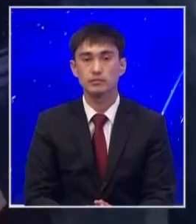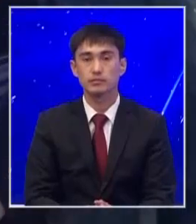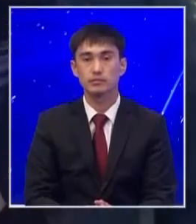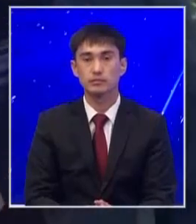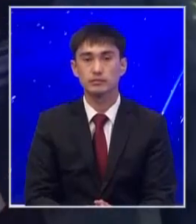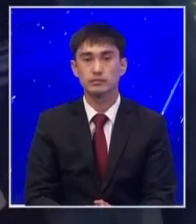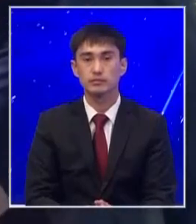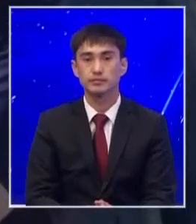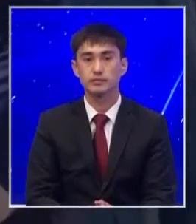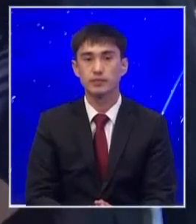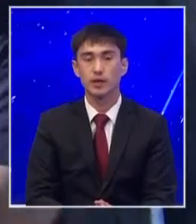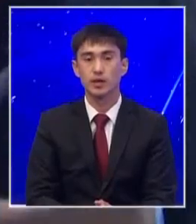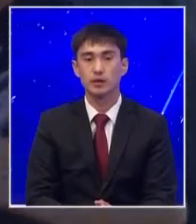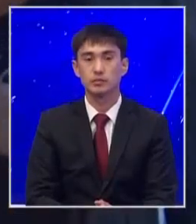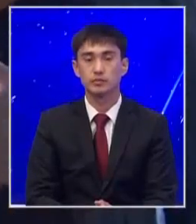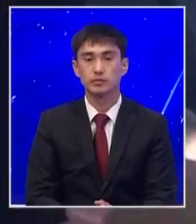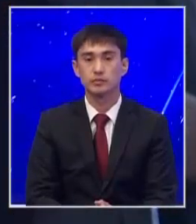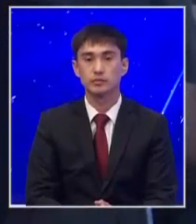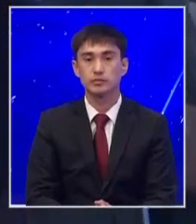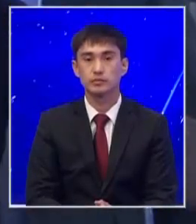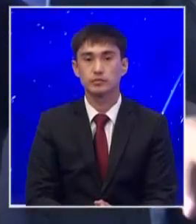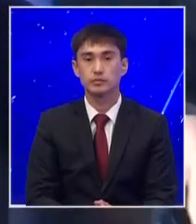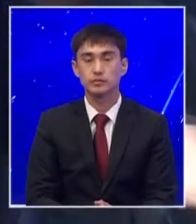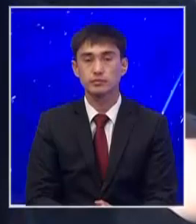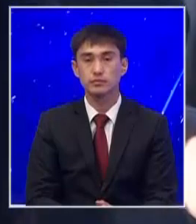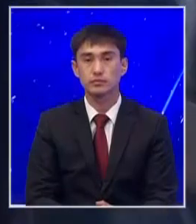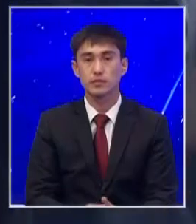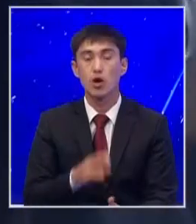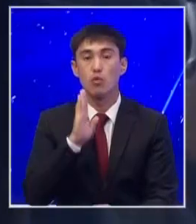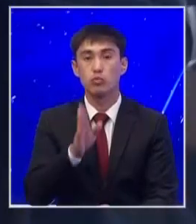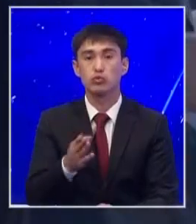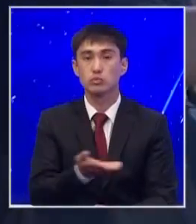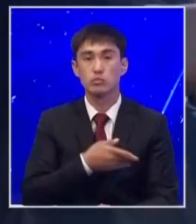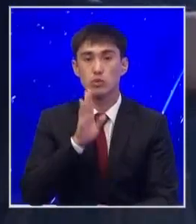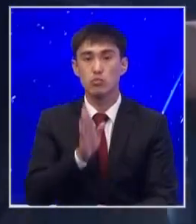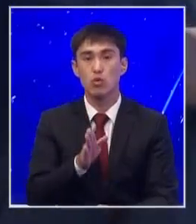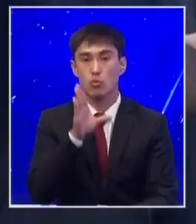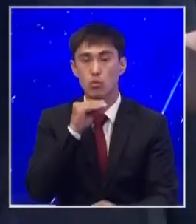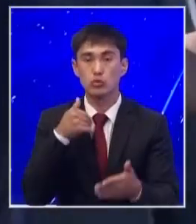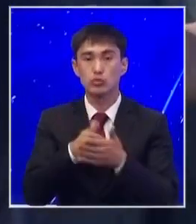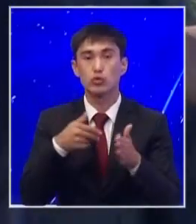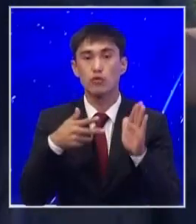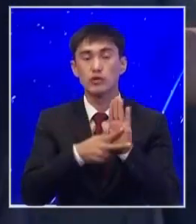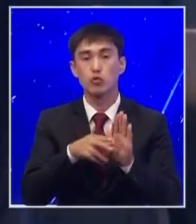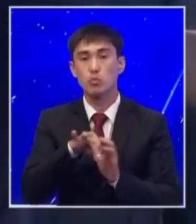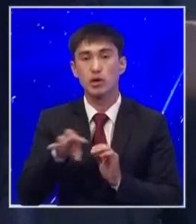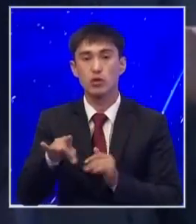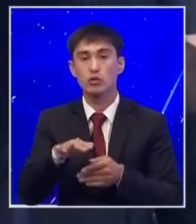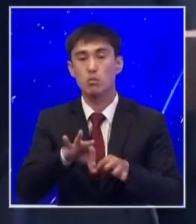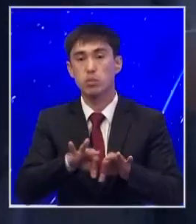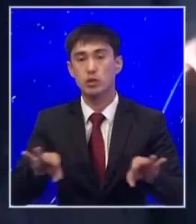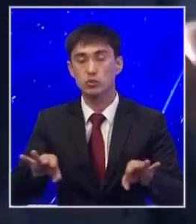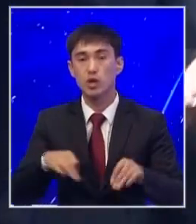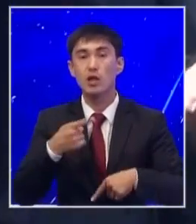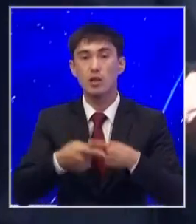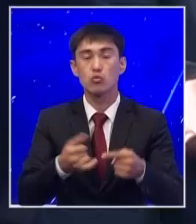чересчур перегружен уже, невозможно. Поэтому надо тартываться. Но в будущем мы можем до 8 микрорайона протянуть, а